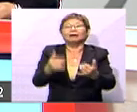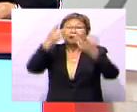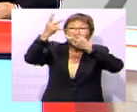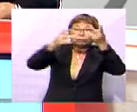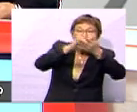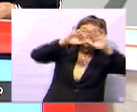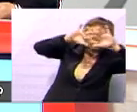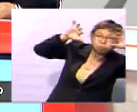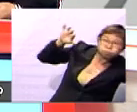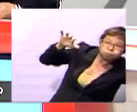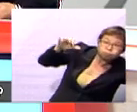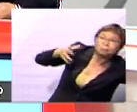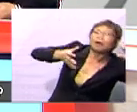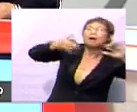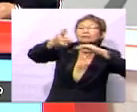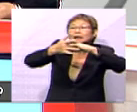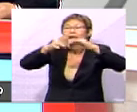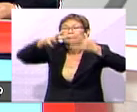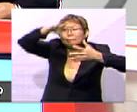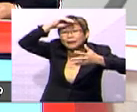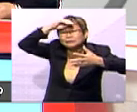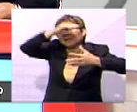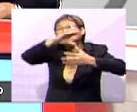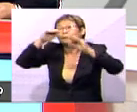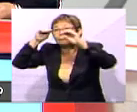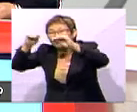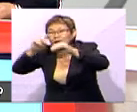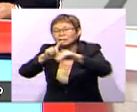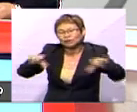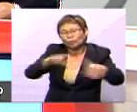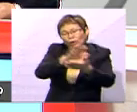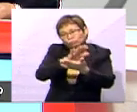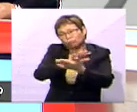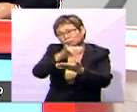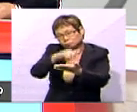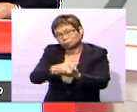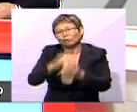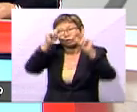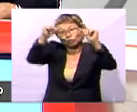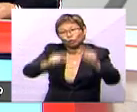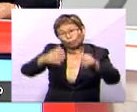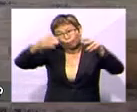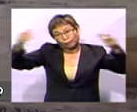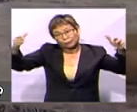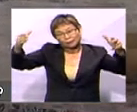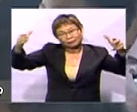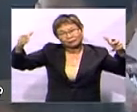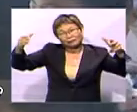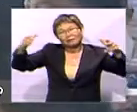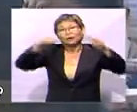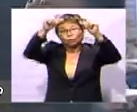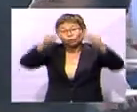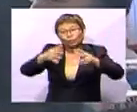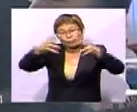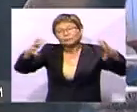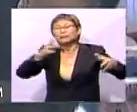didedahkan dengan teknik pembelajaran dan pengajaran yang dilaksanakan di sekolah berkenaan. Guru besarnya Pangeran Dahlan Pangeran